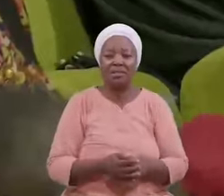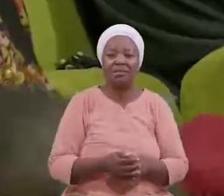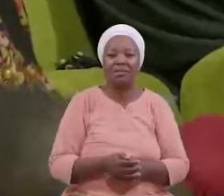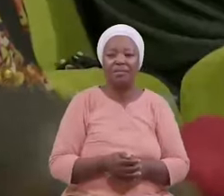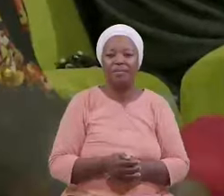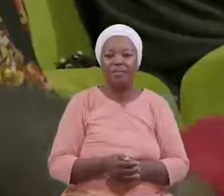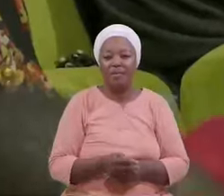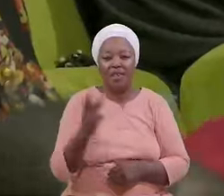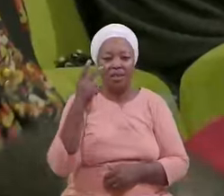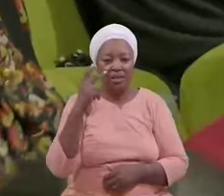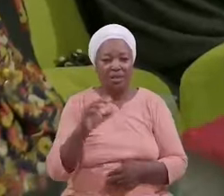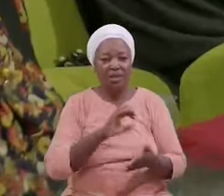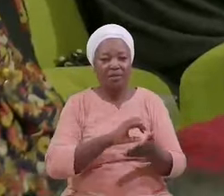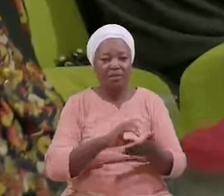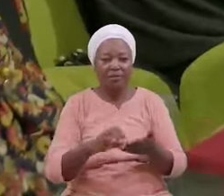Voilà le